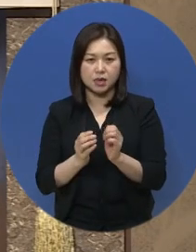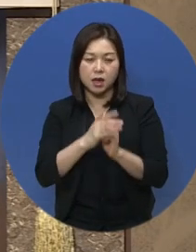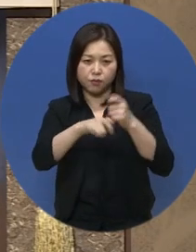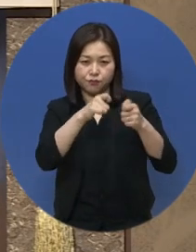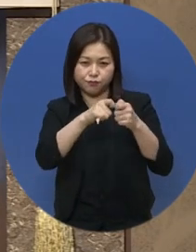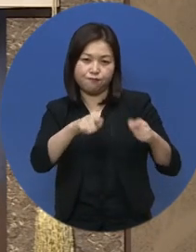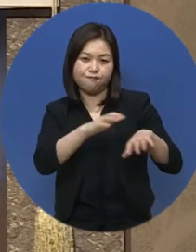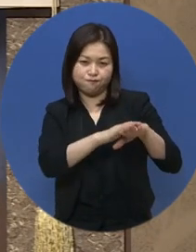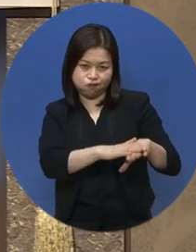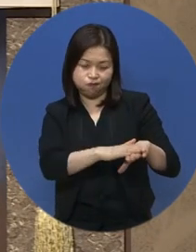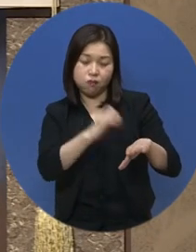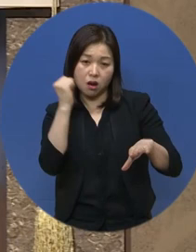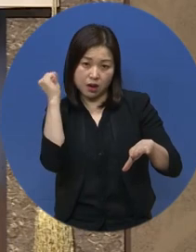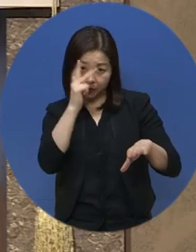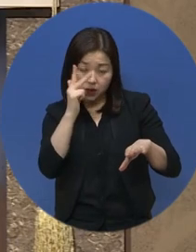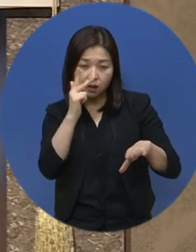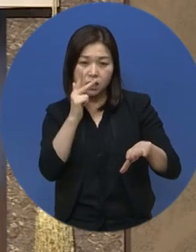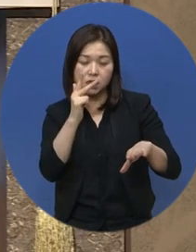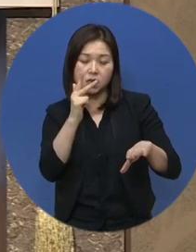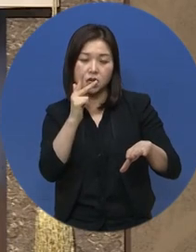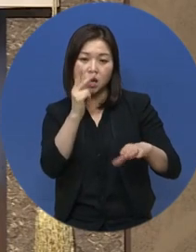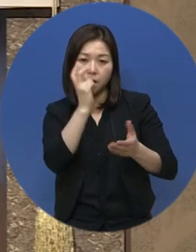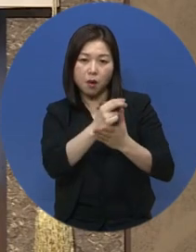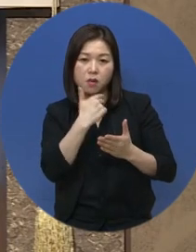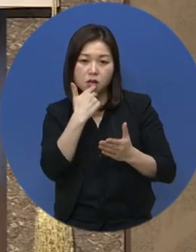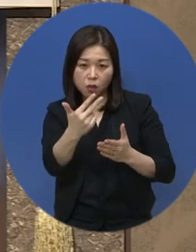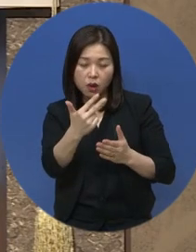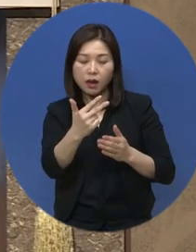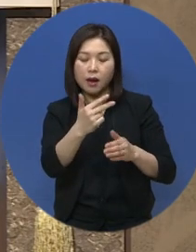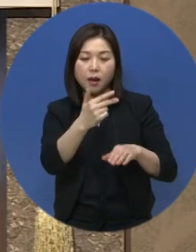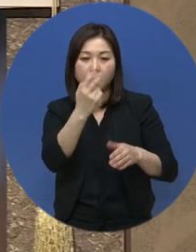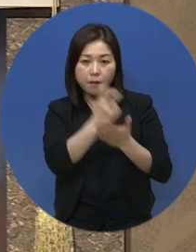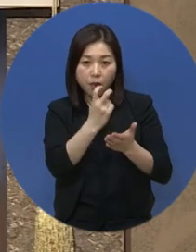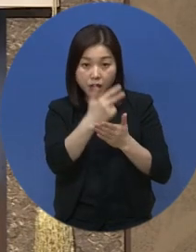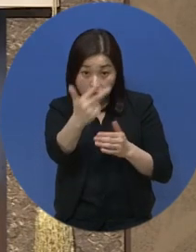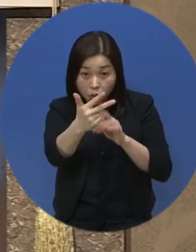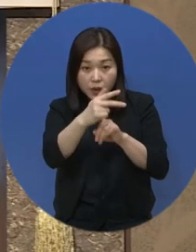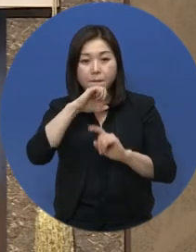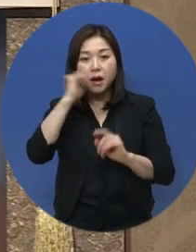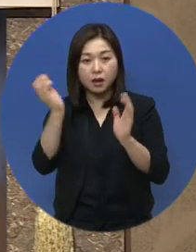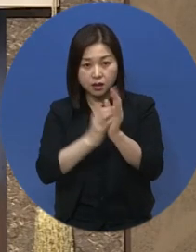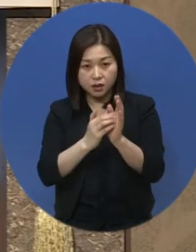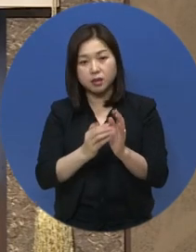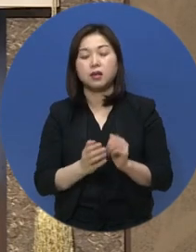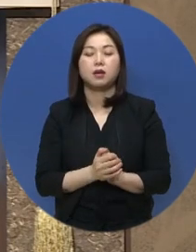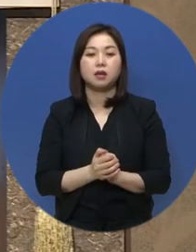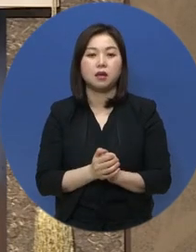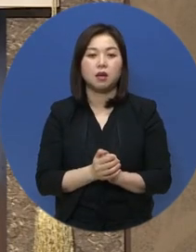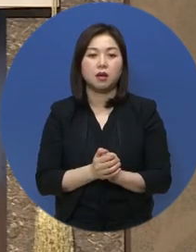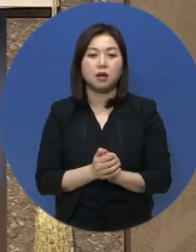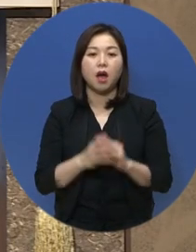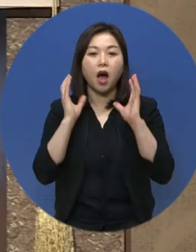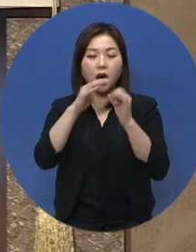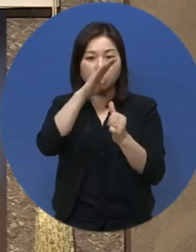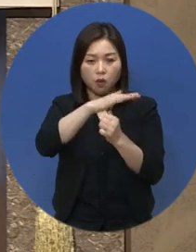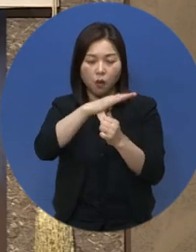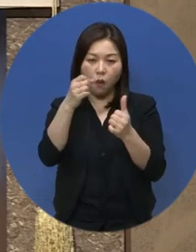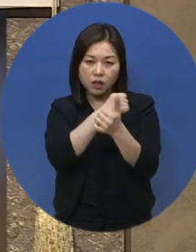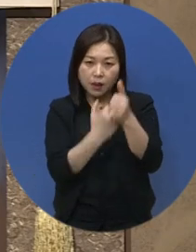있다가 네. 갑자기 7개가 통과가 돼버렸어요. 예를 들면 어떤 것들이? 예를 들자면 이제 아동학대가 발생하게 되면 네.